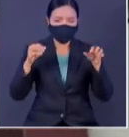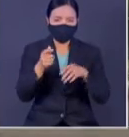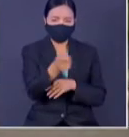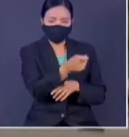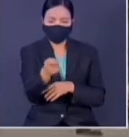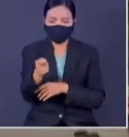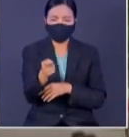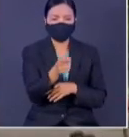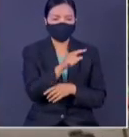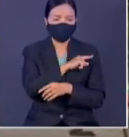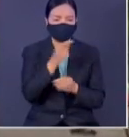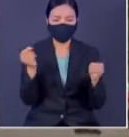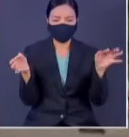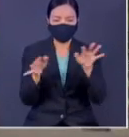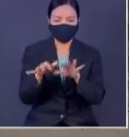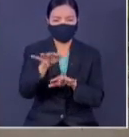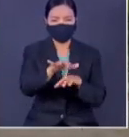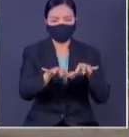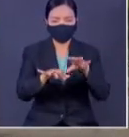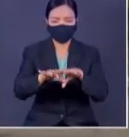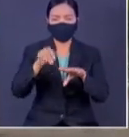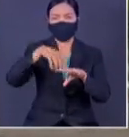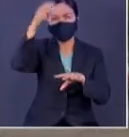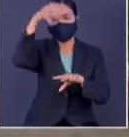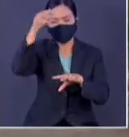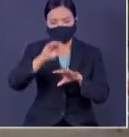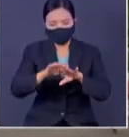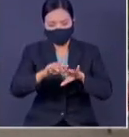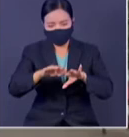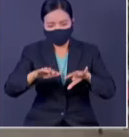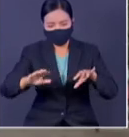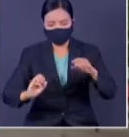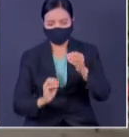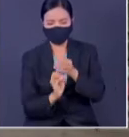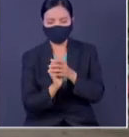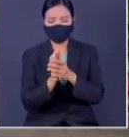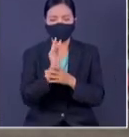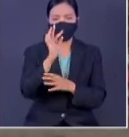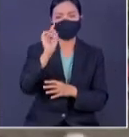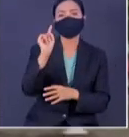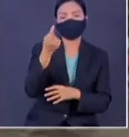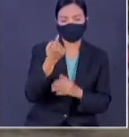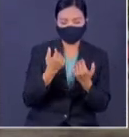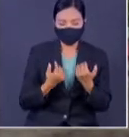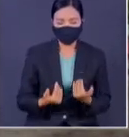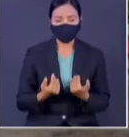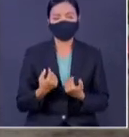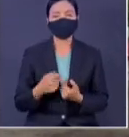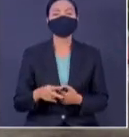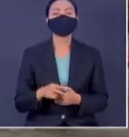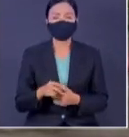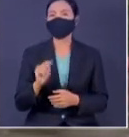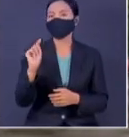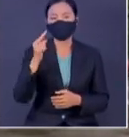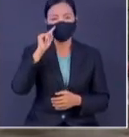แบบนี้แล้วรุนแรงจริงๆเมื่อวานนี้ก็ใช้เวลาประมาณ2ชั่วโมงนะครับควบคุมเพลิงเอาไว้ได้แต่ตอนนี้ต้องมีการฉีดโฟม